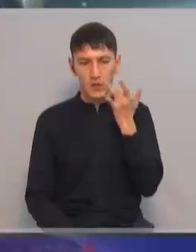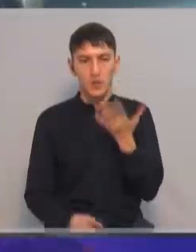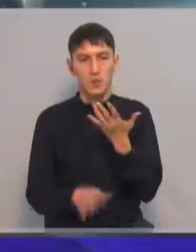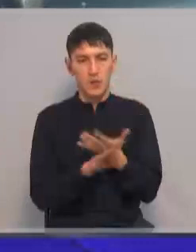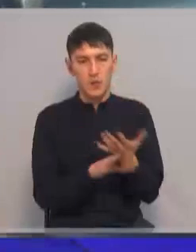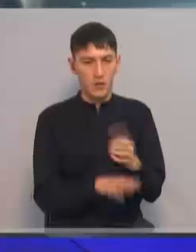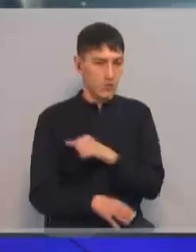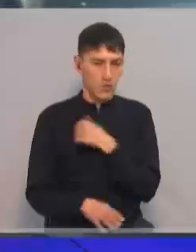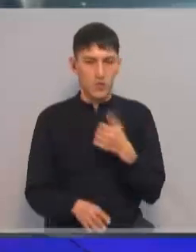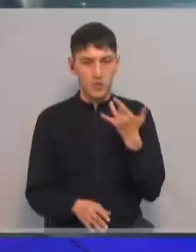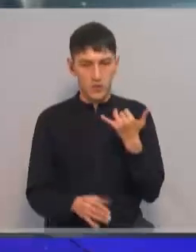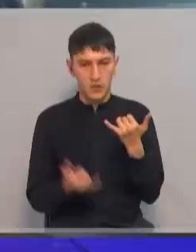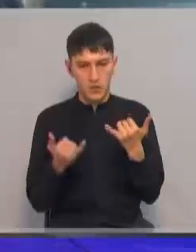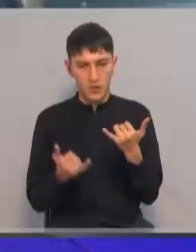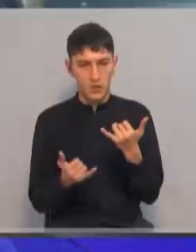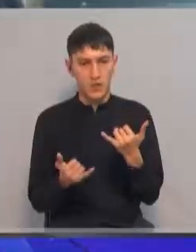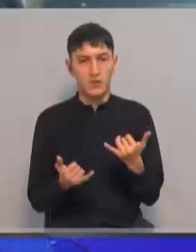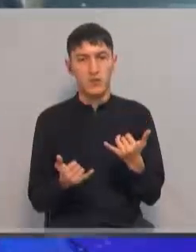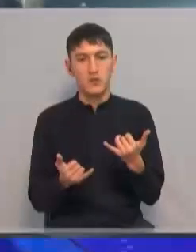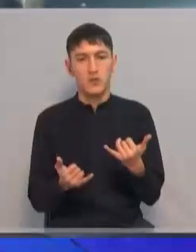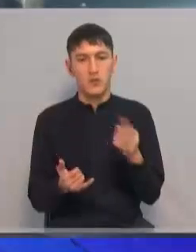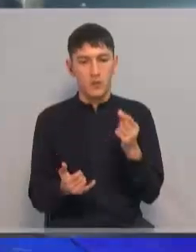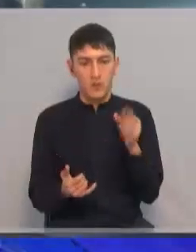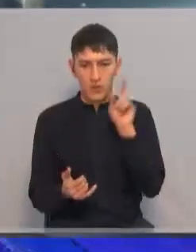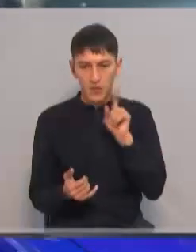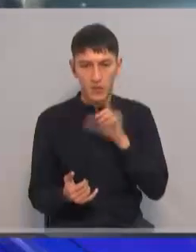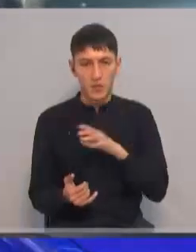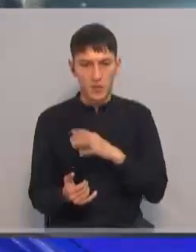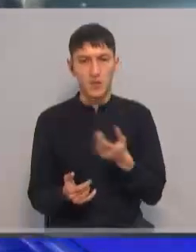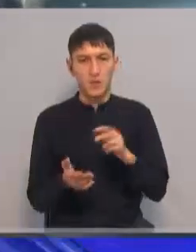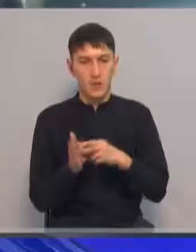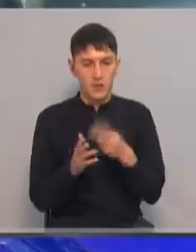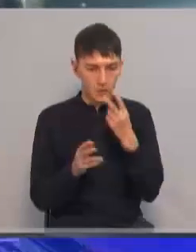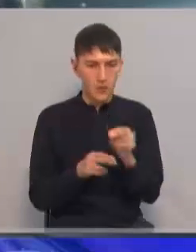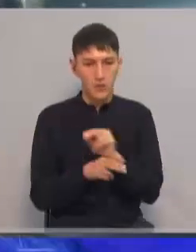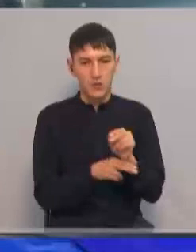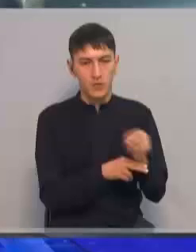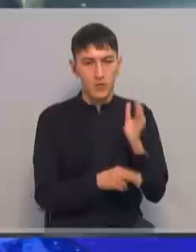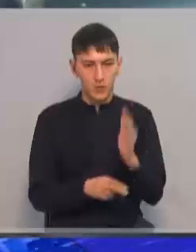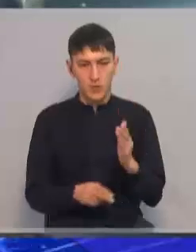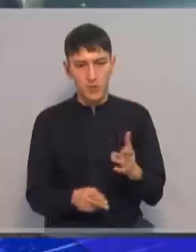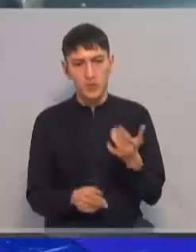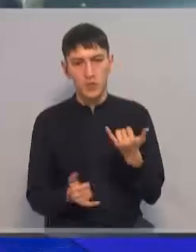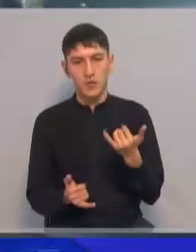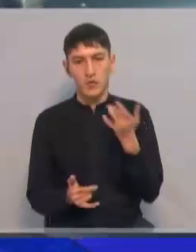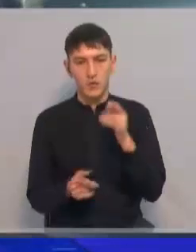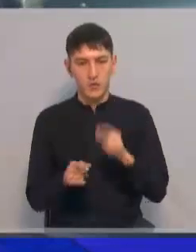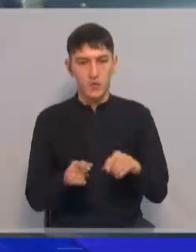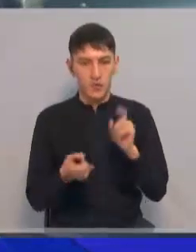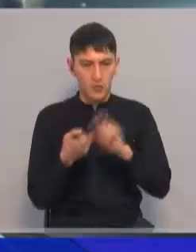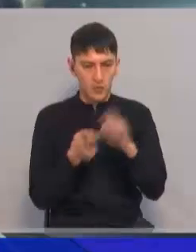кемшіліктерді орын алу үшін қазір біз ана кішкене іс-шараларды қабылдадық, жасадық. Енді біз негізгі жұмыстар мына